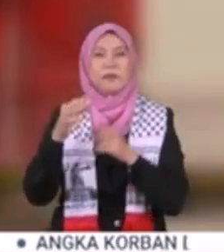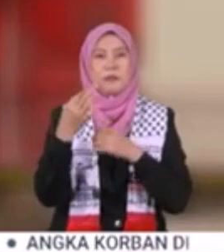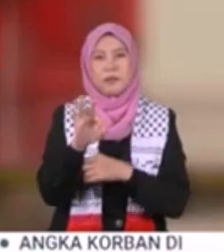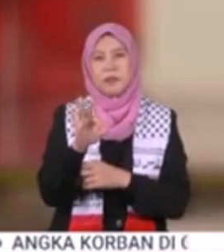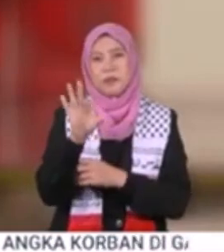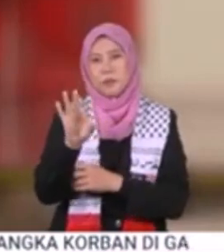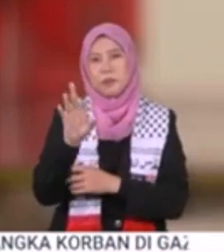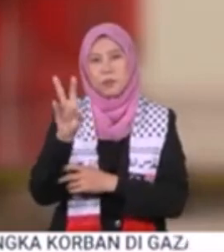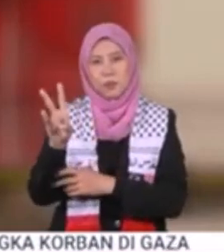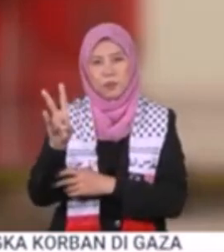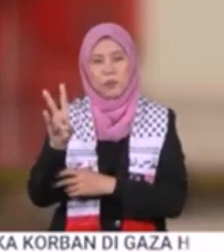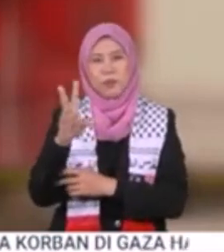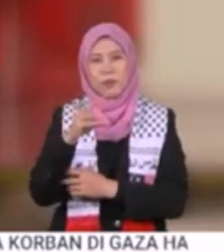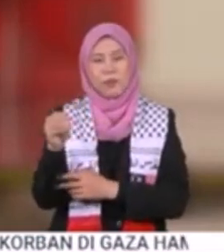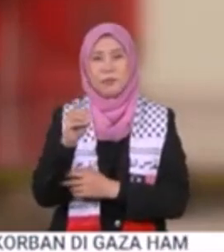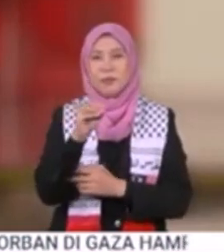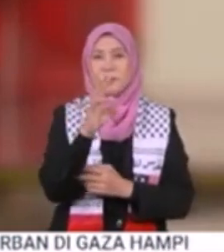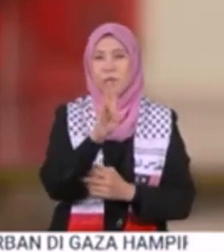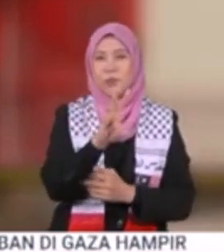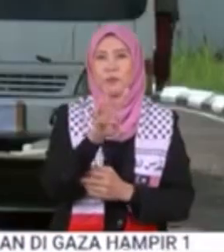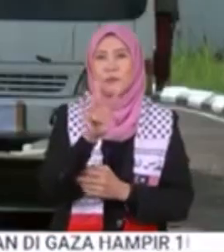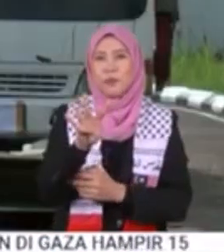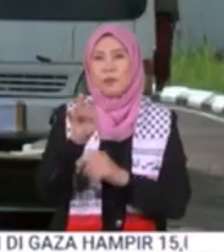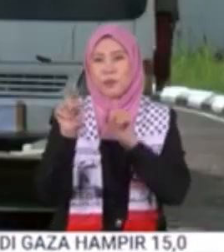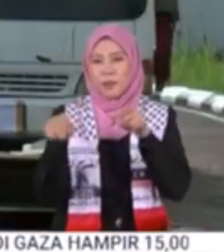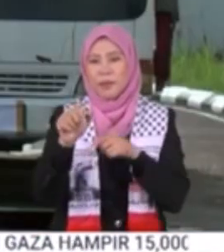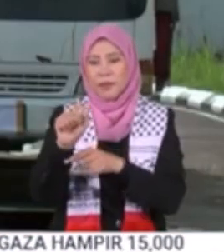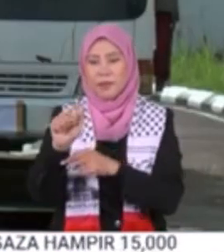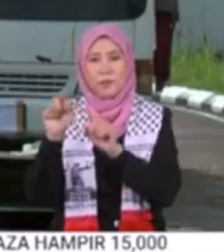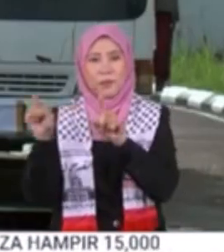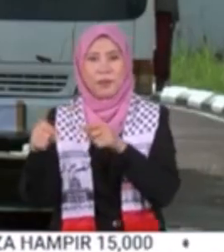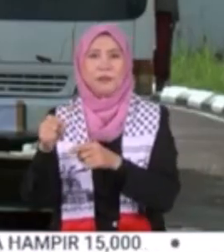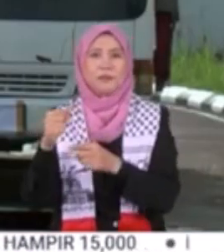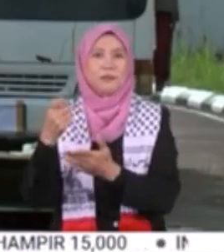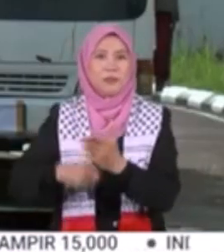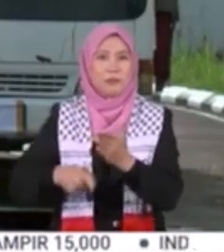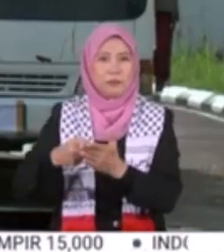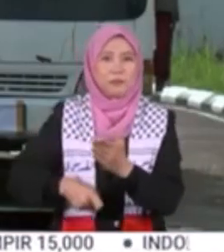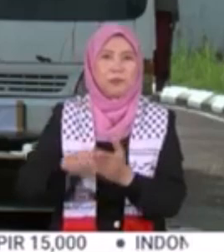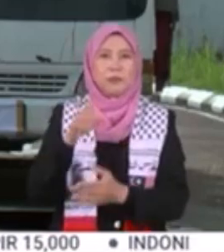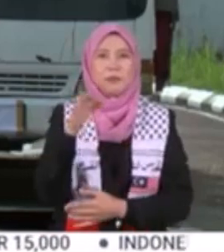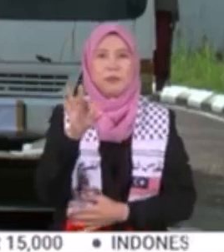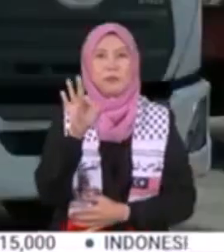1967 dan seksyen 741 akta Ex